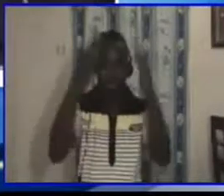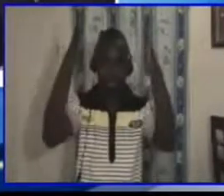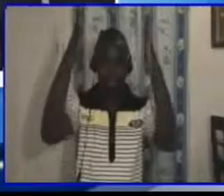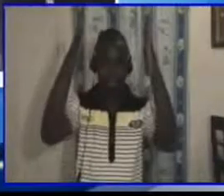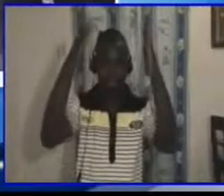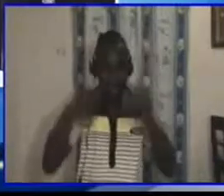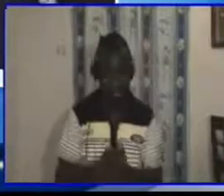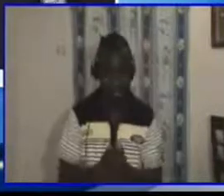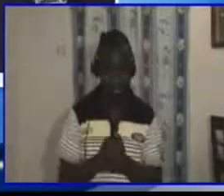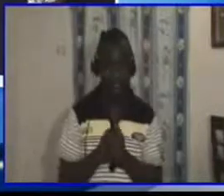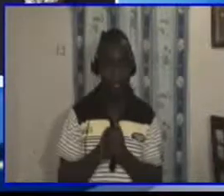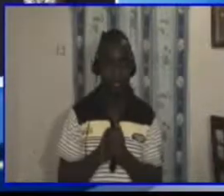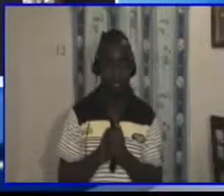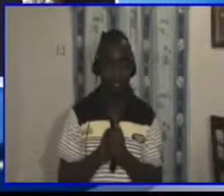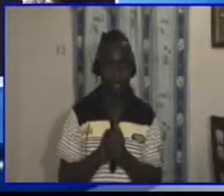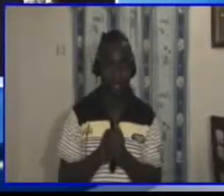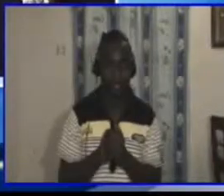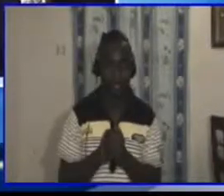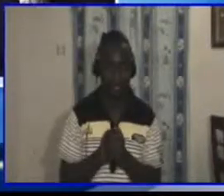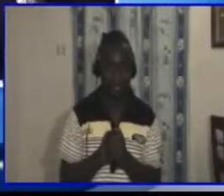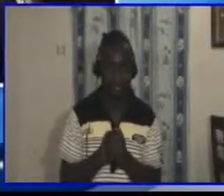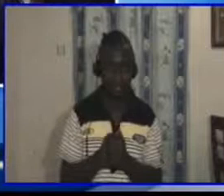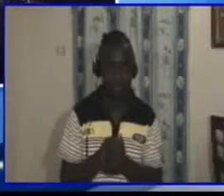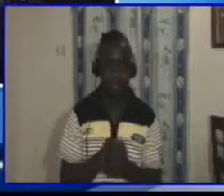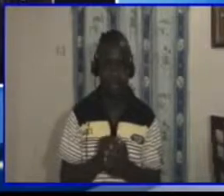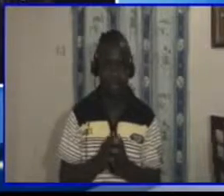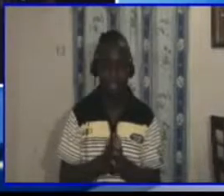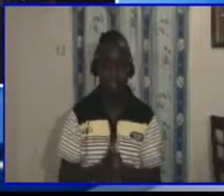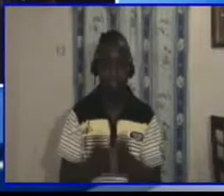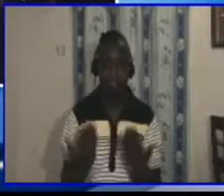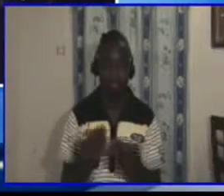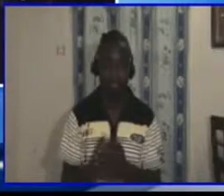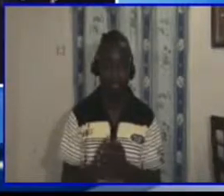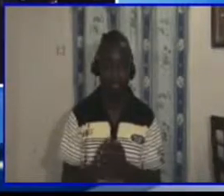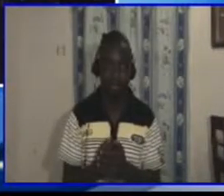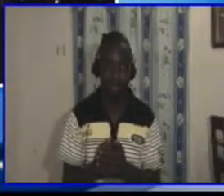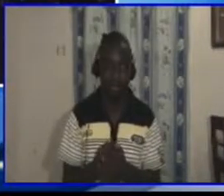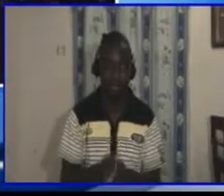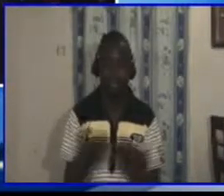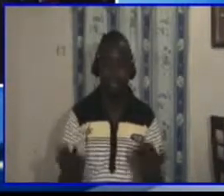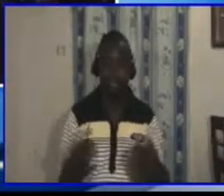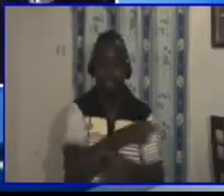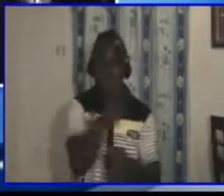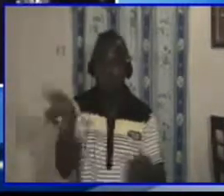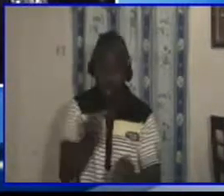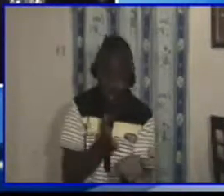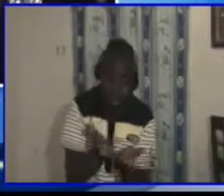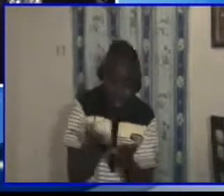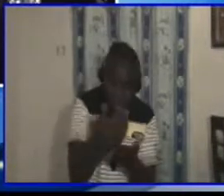quanti di voi siete stati battezzati nel nome del signore gesù cristo alleluia